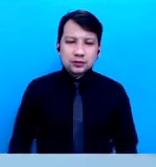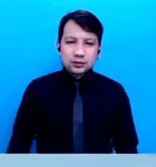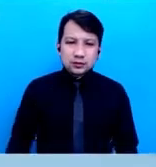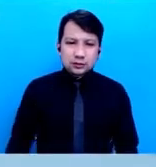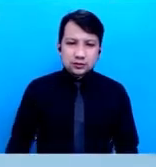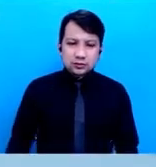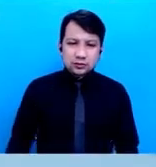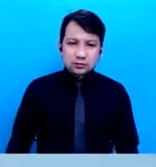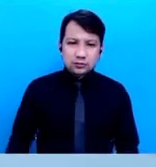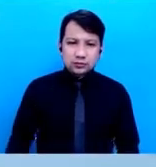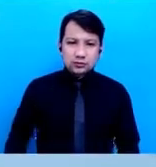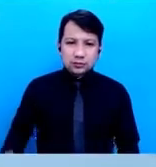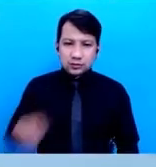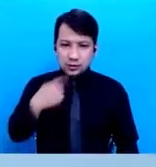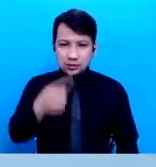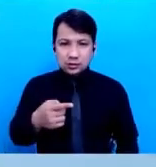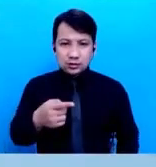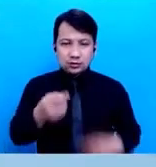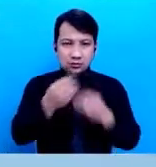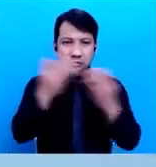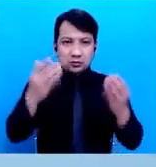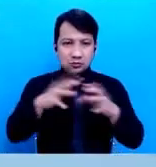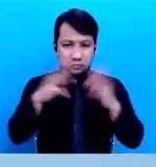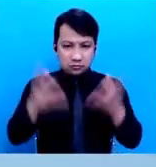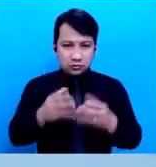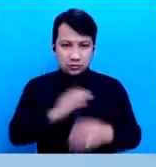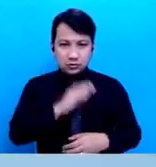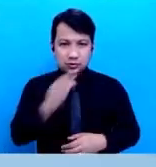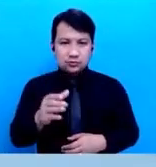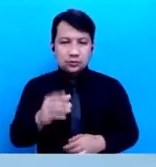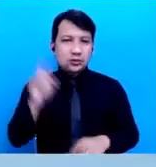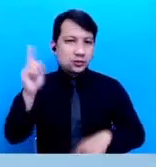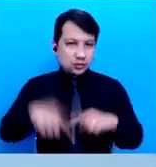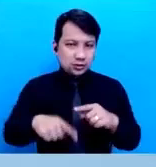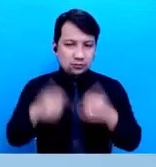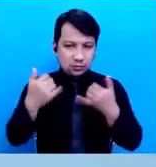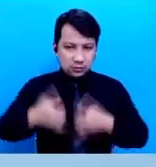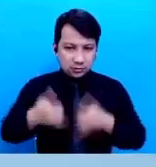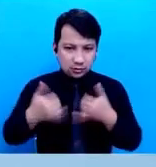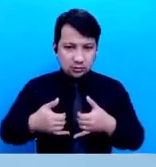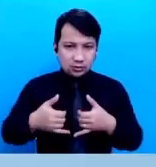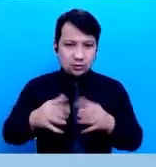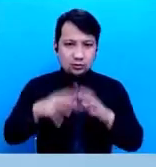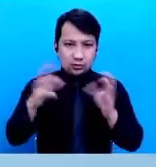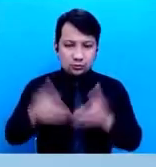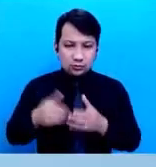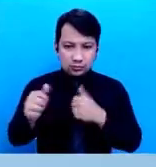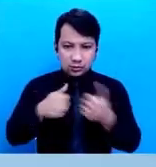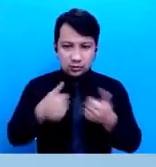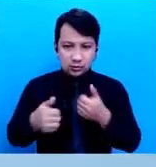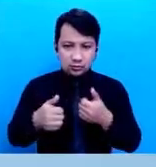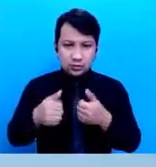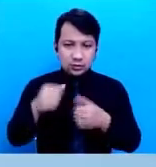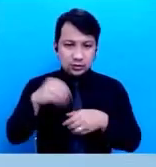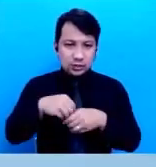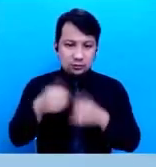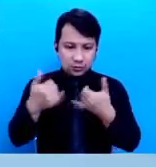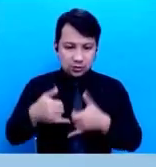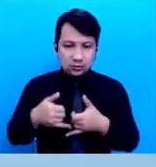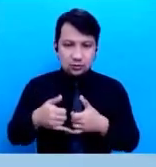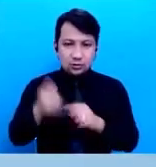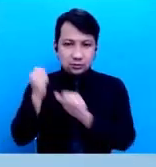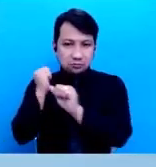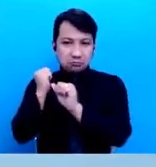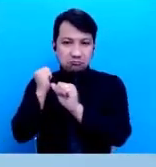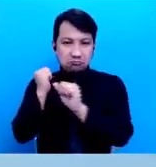World Championship na, naging bato pa. Hindi makakalaro sa World Athletics Indoor Games ang pambato nating pole vaulter na